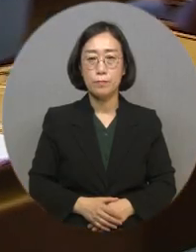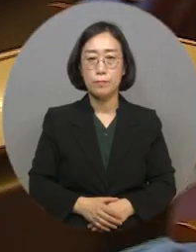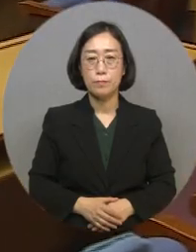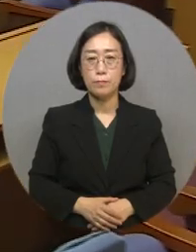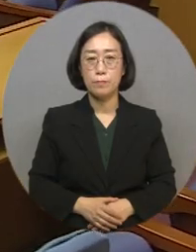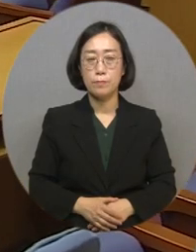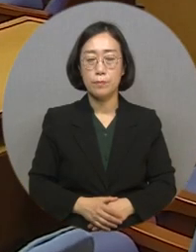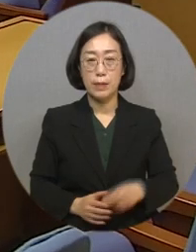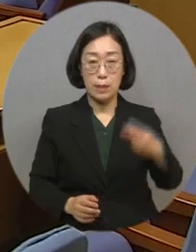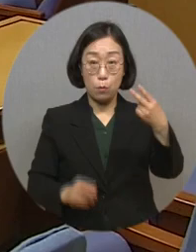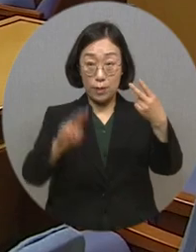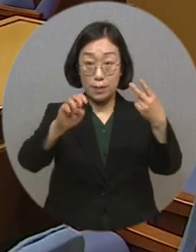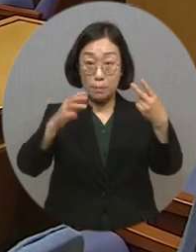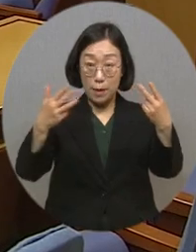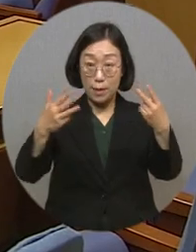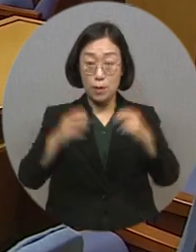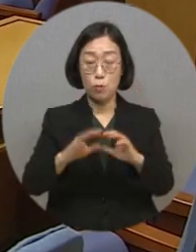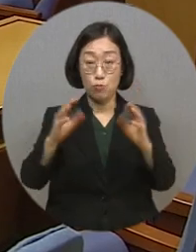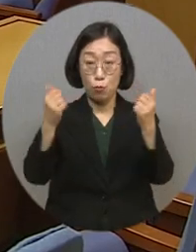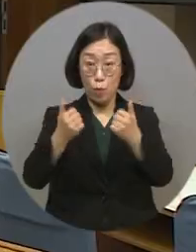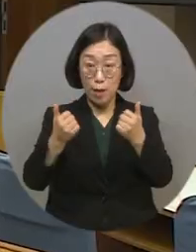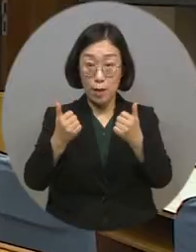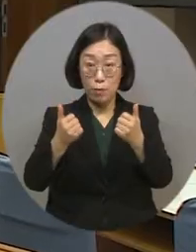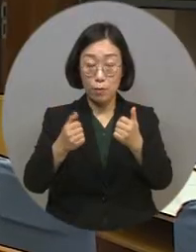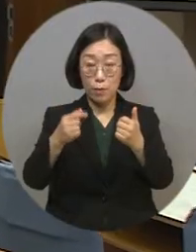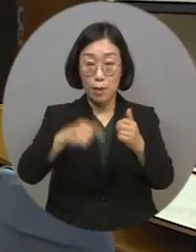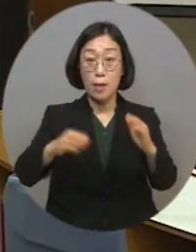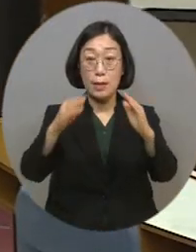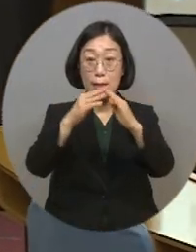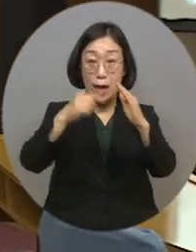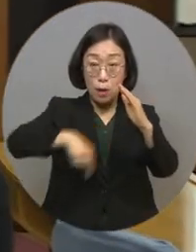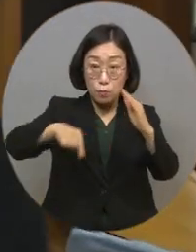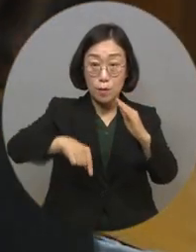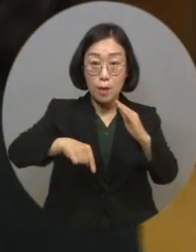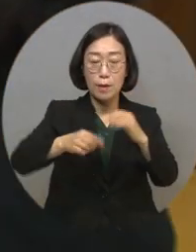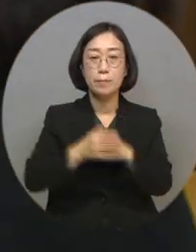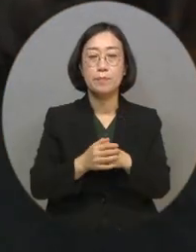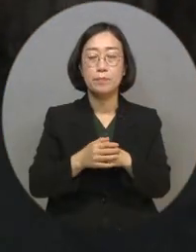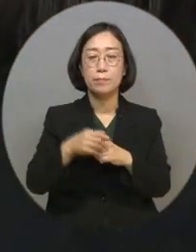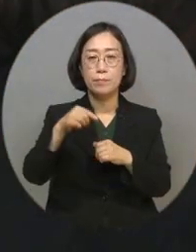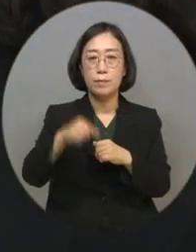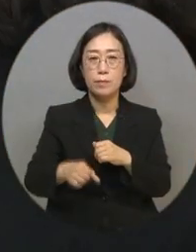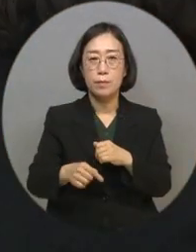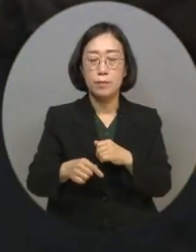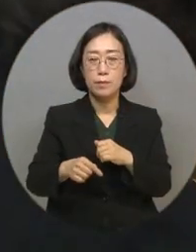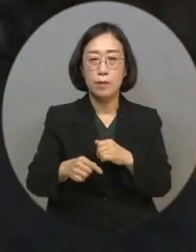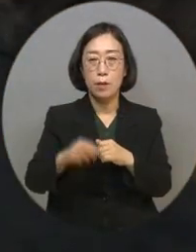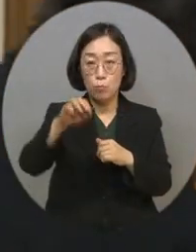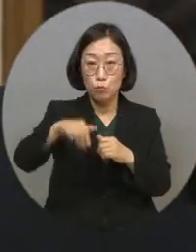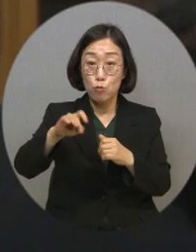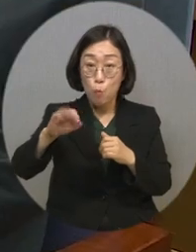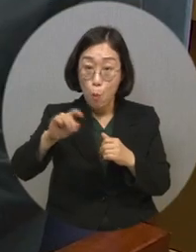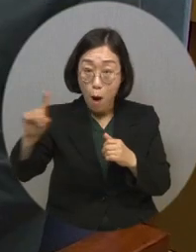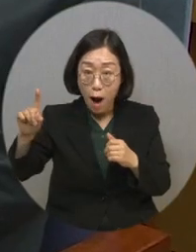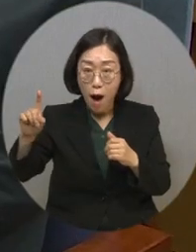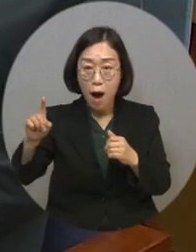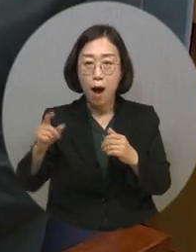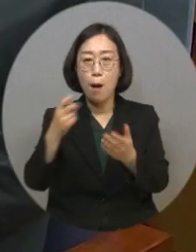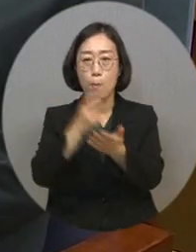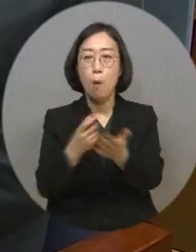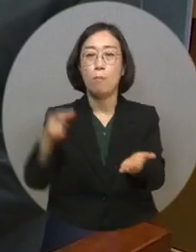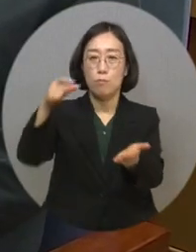지난 28일 국회의원회관 제1소회의실에서 무궁화 입법 추진 국민운동본부 중앙회 발대식이